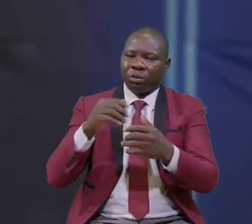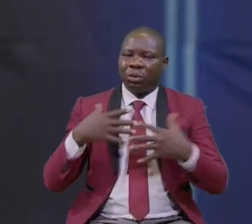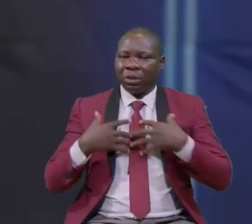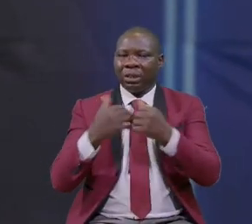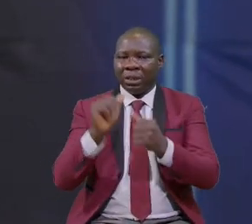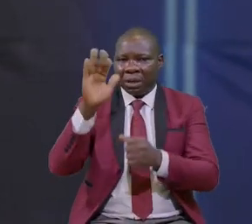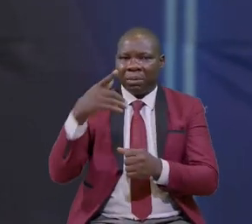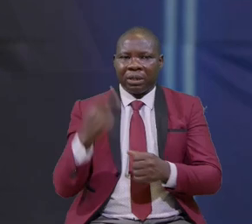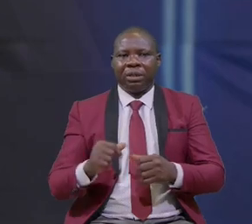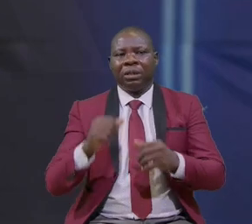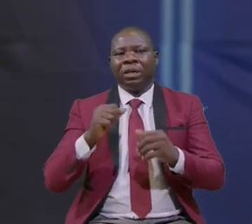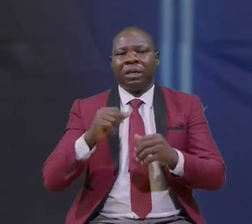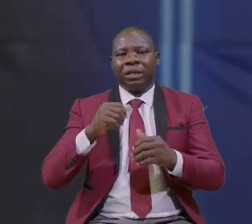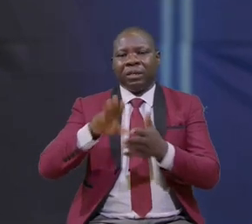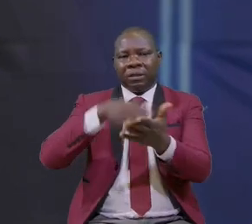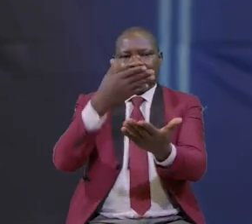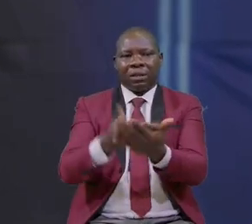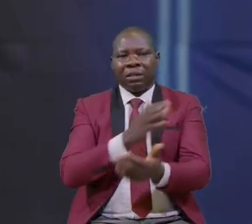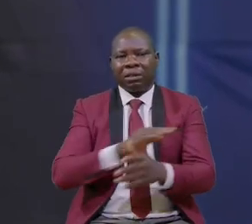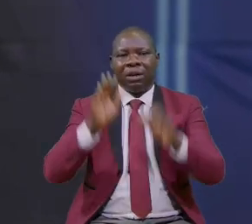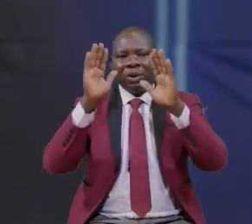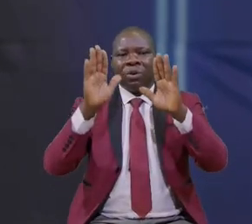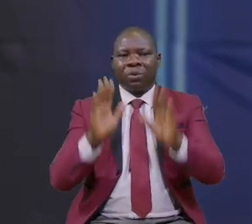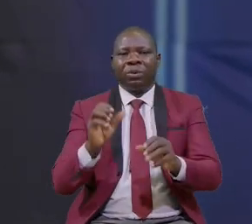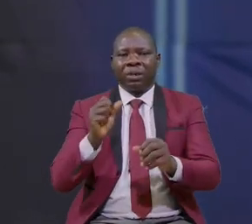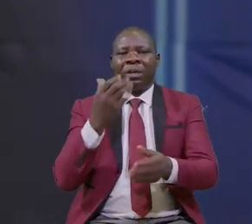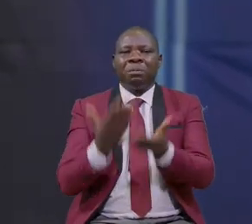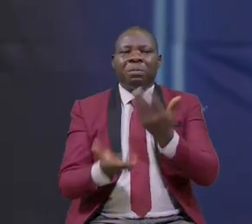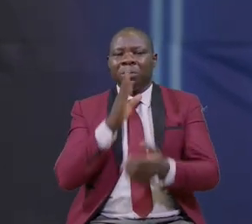pour que des signes et des prodiges